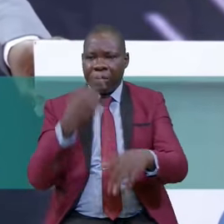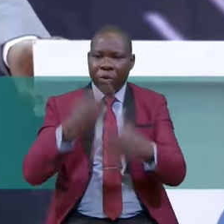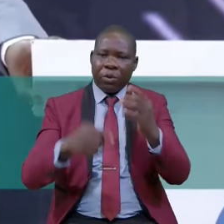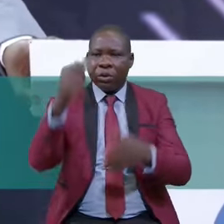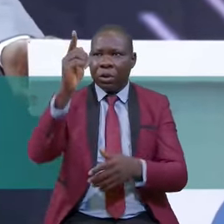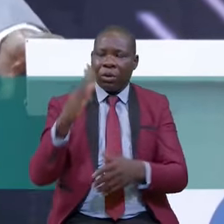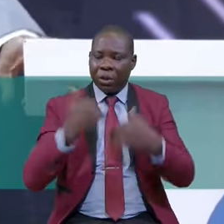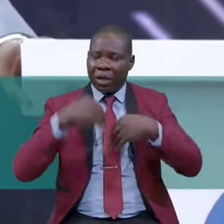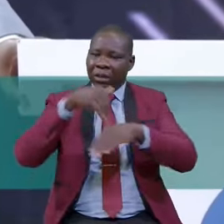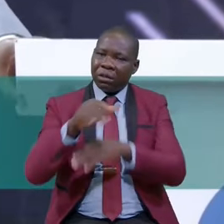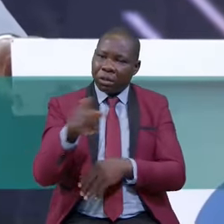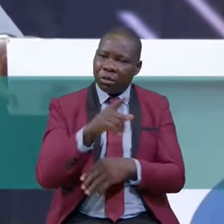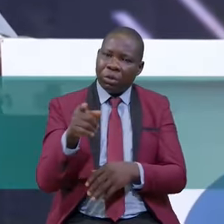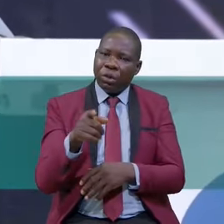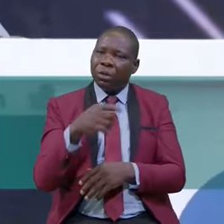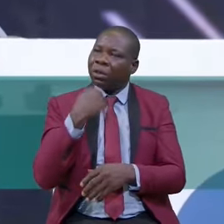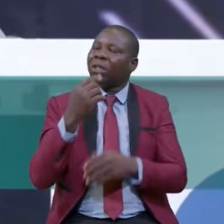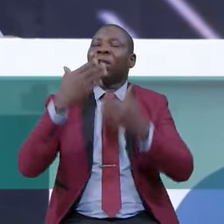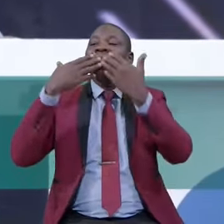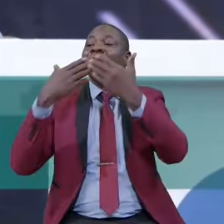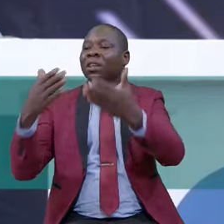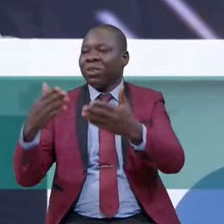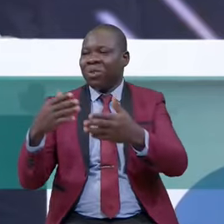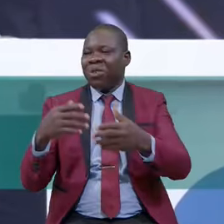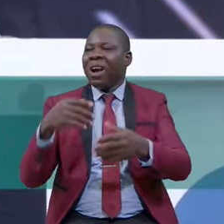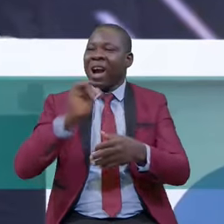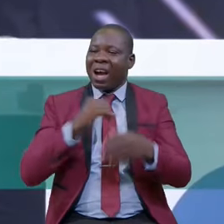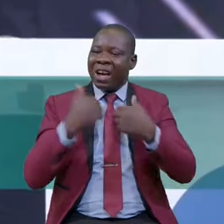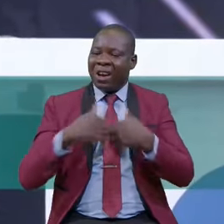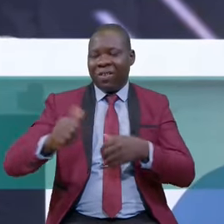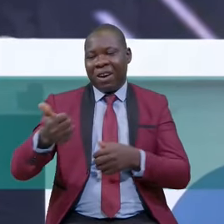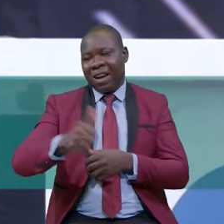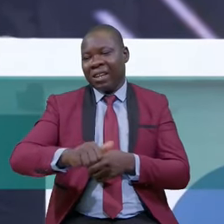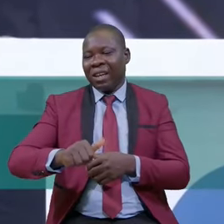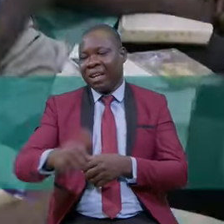greater thing here. Plus grand chose ici. God has called me. M'a appelé.